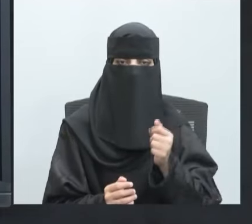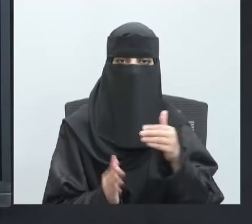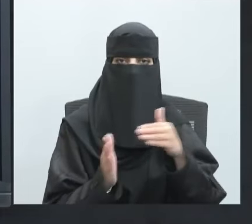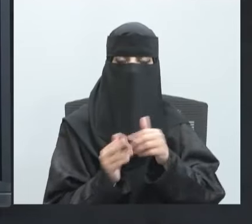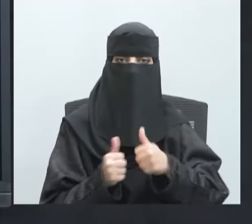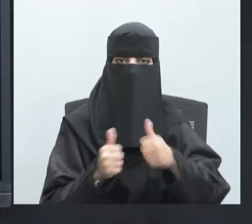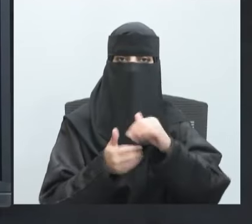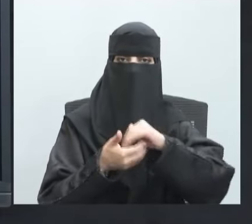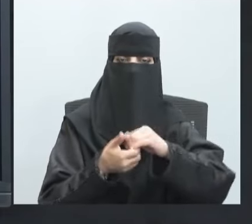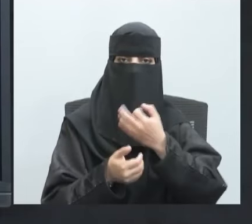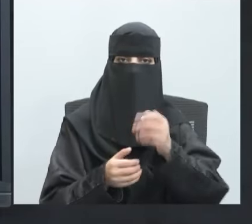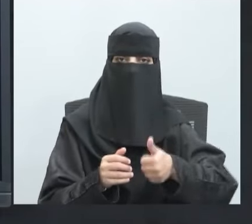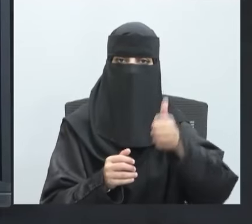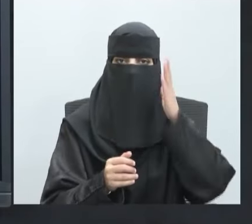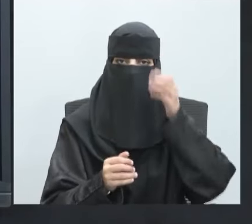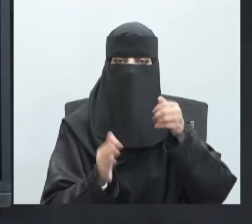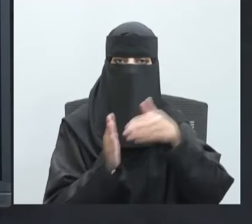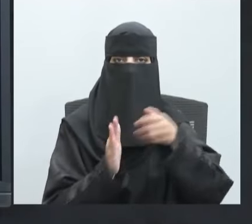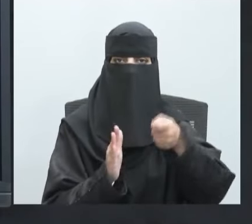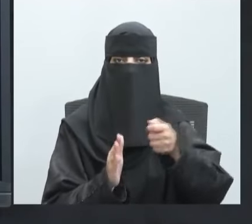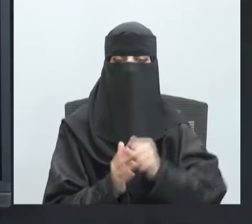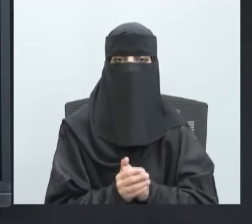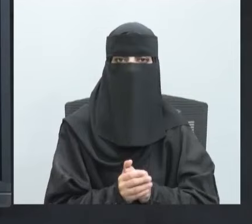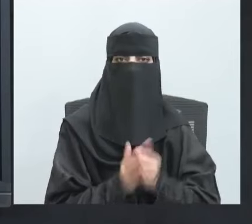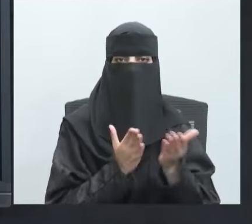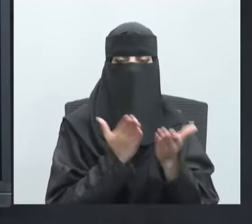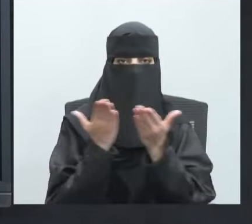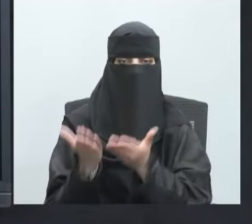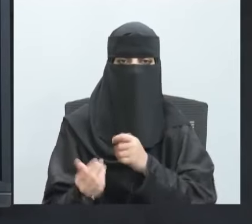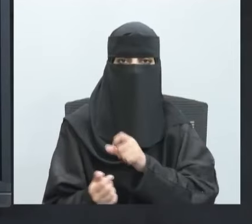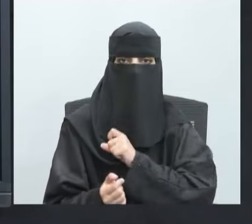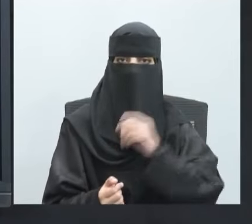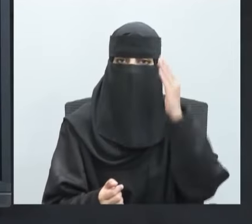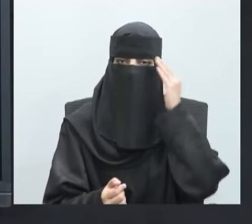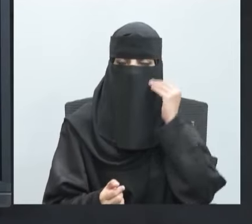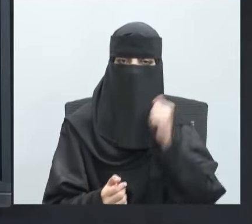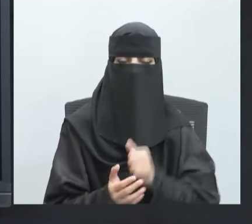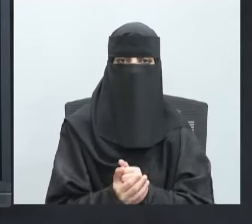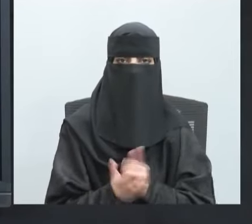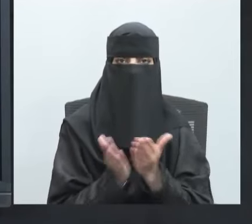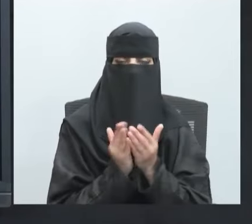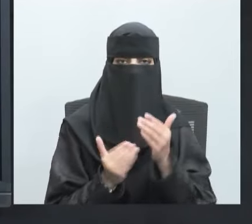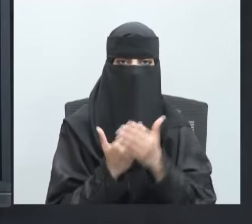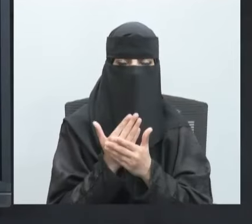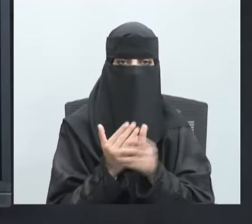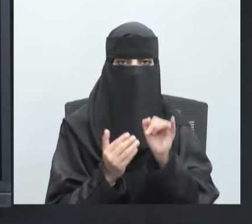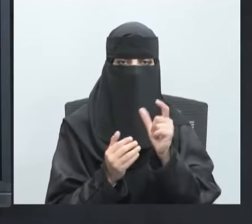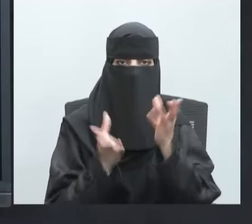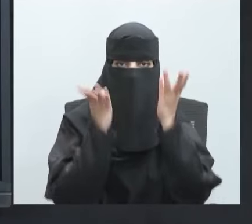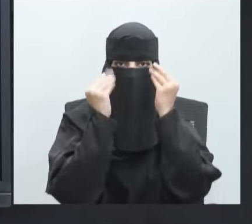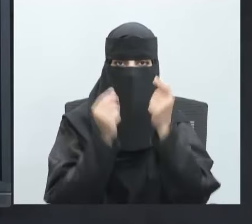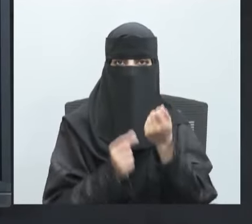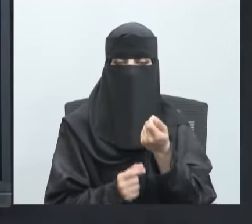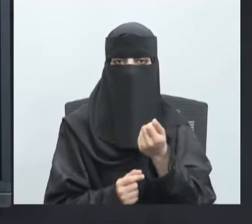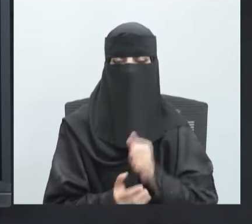عليه وعلى اله افضل الصلاه وازكى السلام اما بعد اهلا وسهلا بكم اعزائي الطلاب والطالبات في درس جديد من ماده